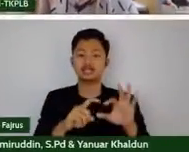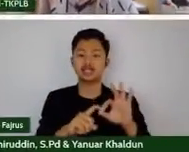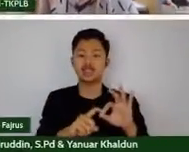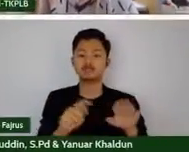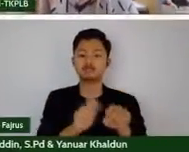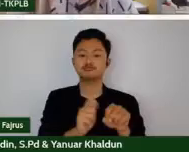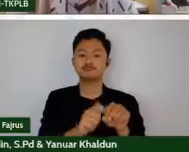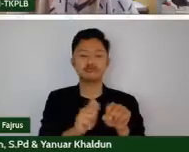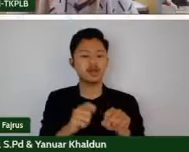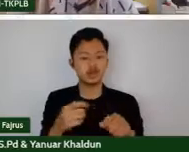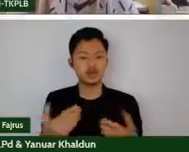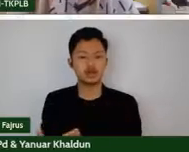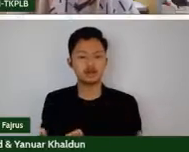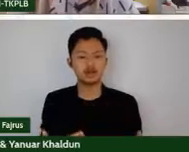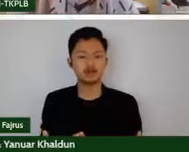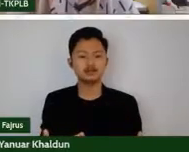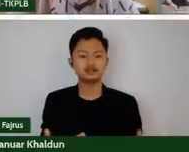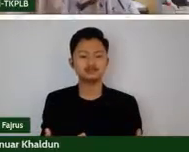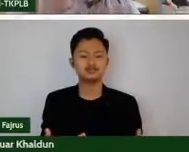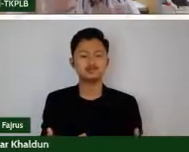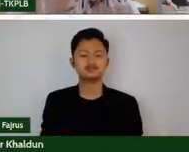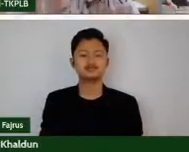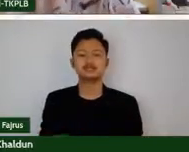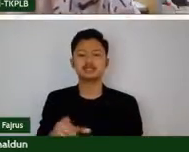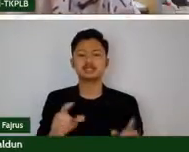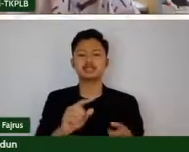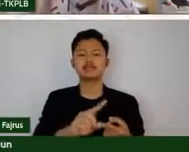dilakukan oleh satuan pendidikan tertentu dengan mengikuti aturannya.